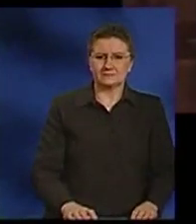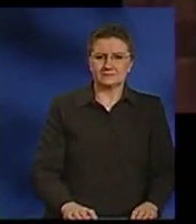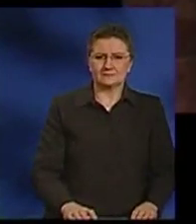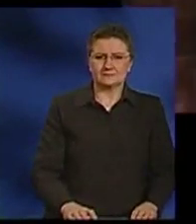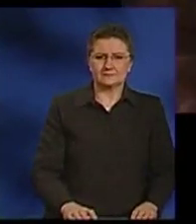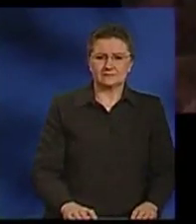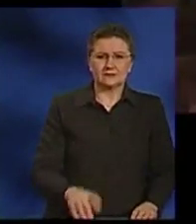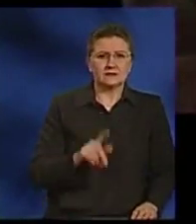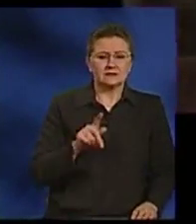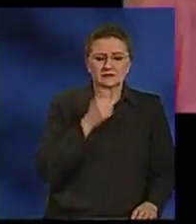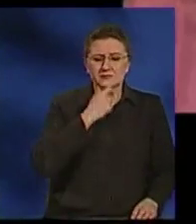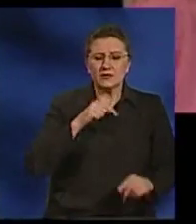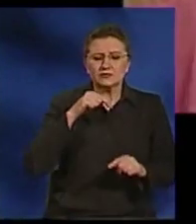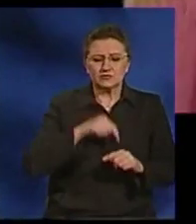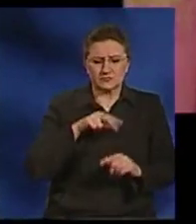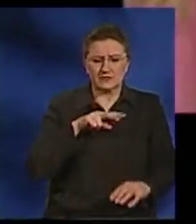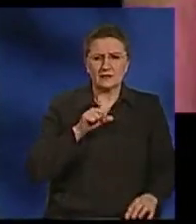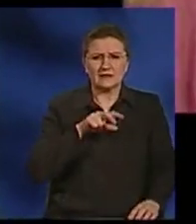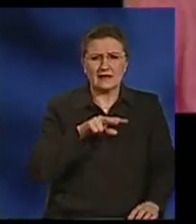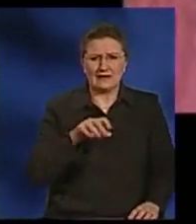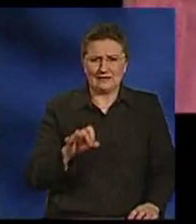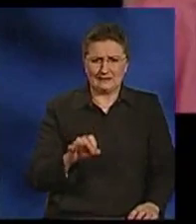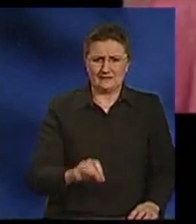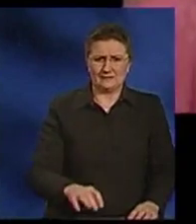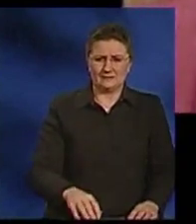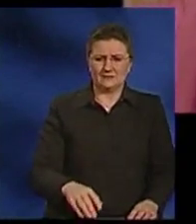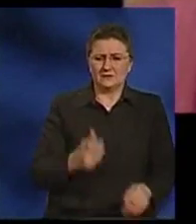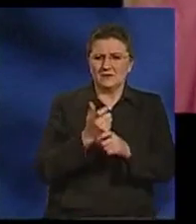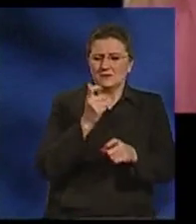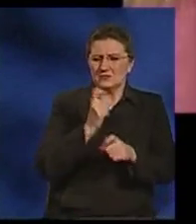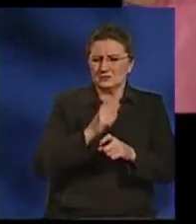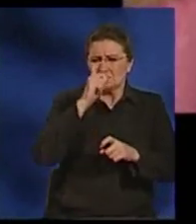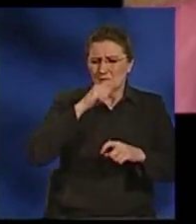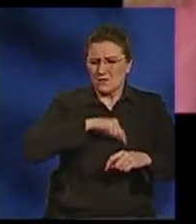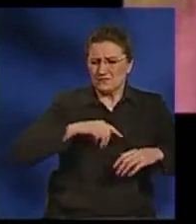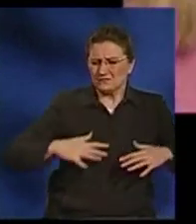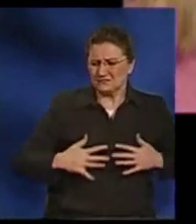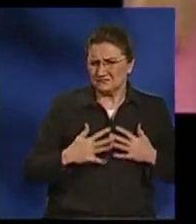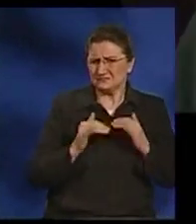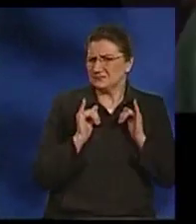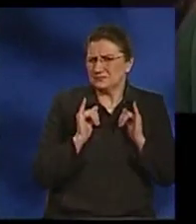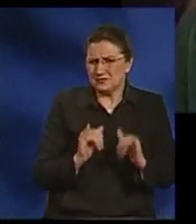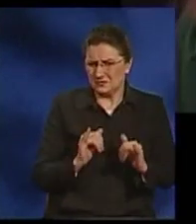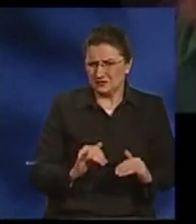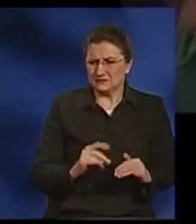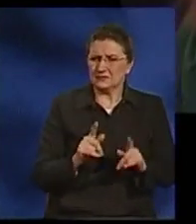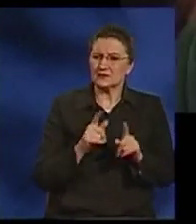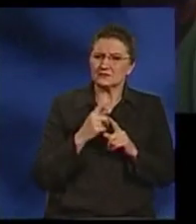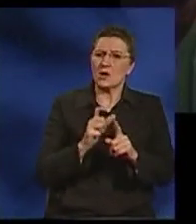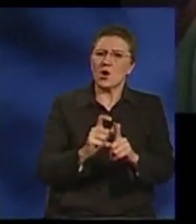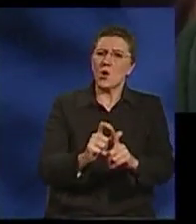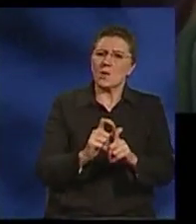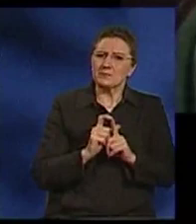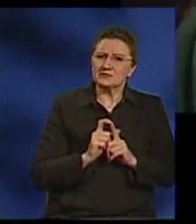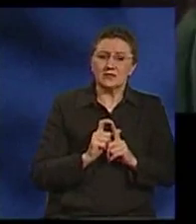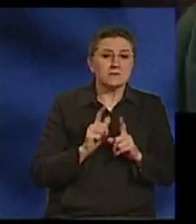Как ты себя чувствуешь, Лаля? Она очень подавлена Ты должна мне обещать